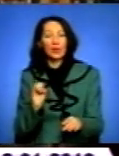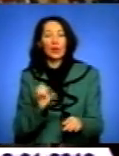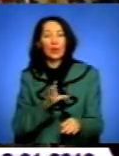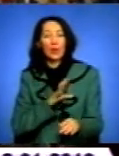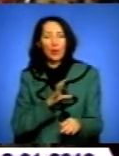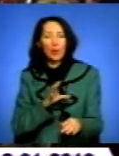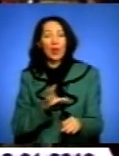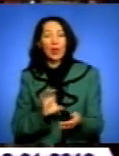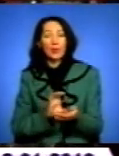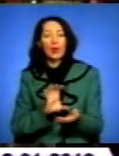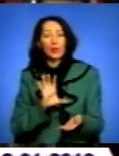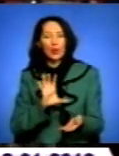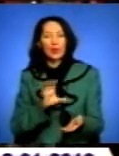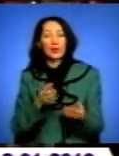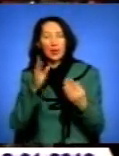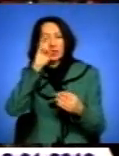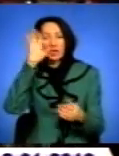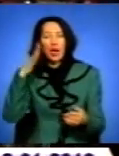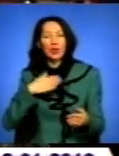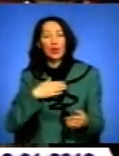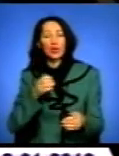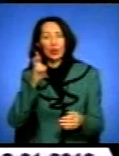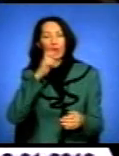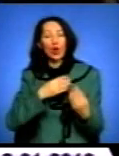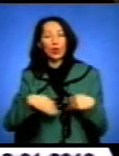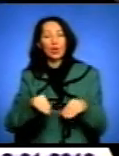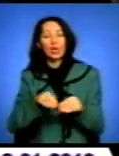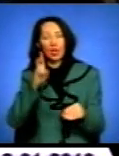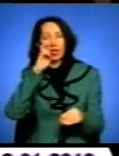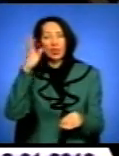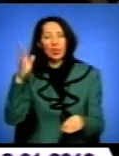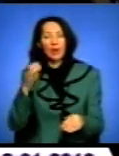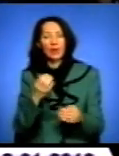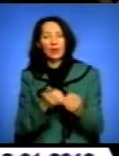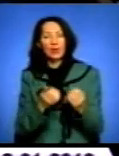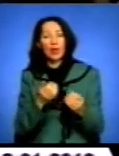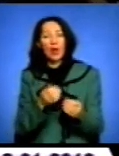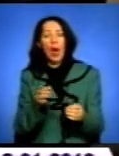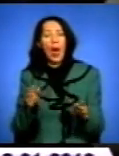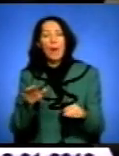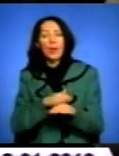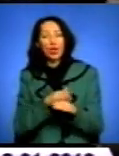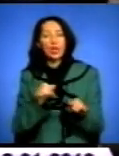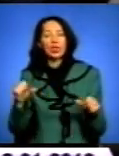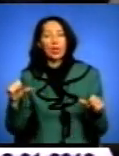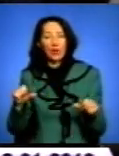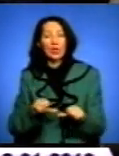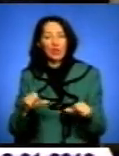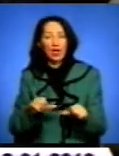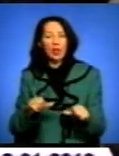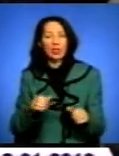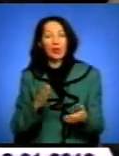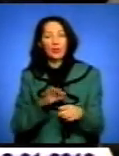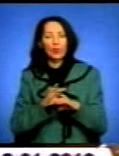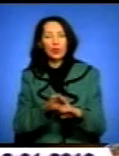примножувати славу нашої кожної родини і нашої держави. У цей же час у благодійній їдальні «Карітасу» проходить інша акція.